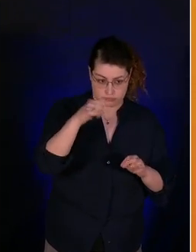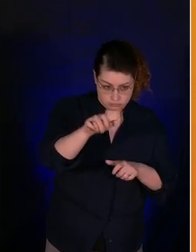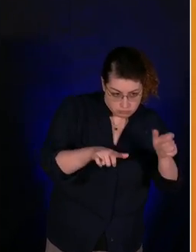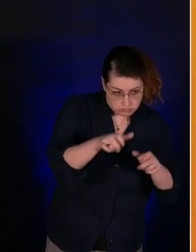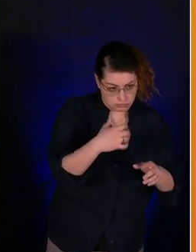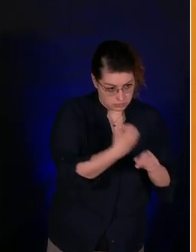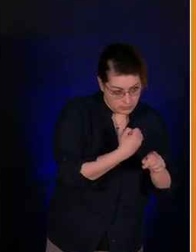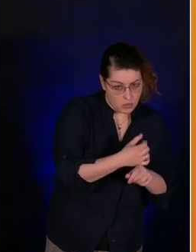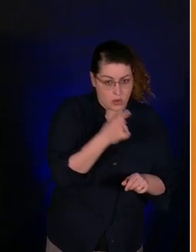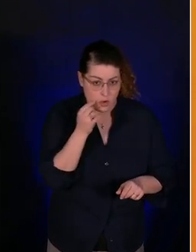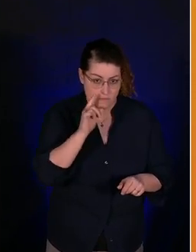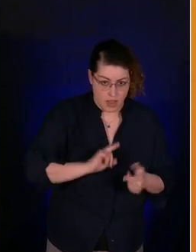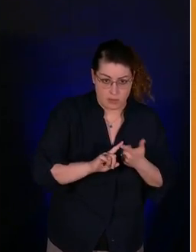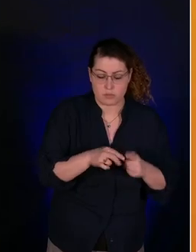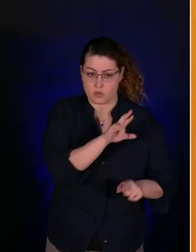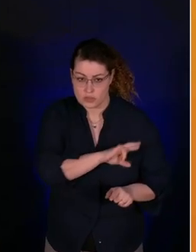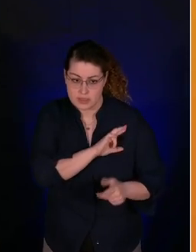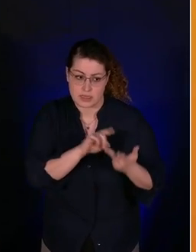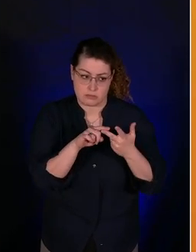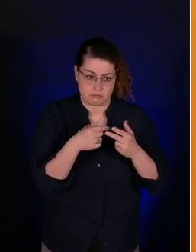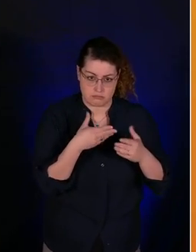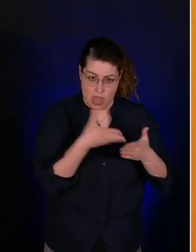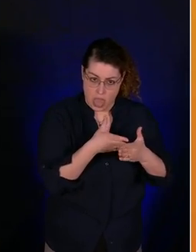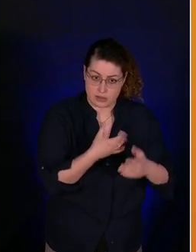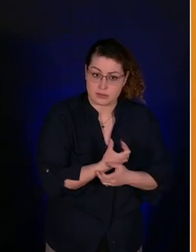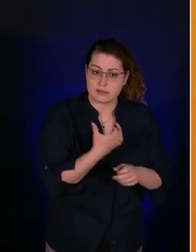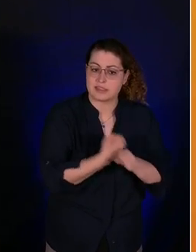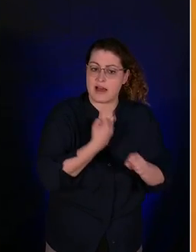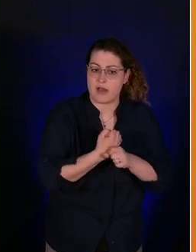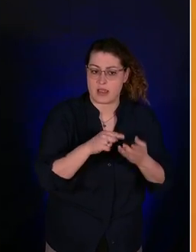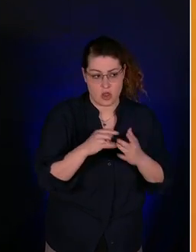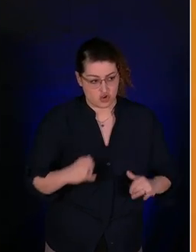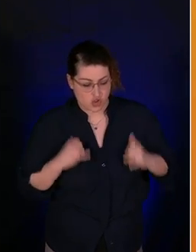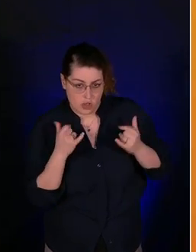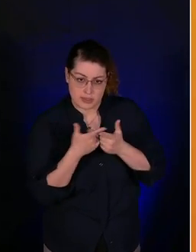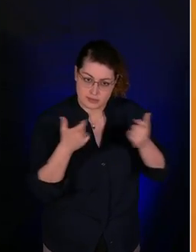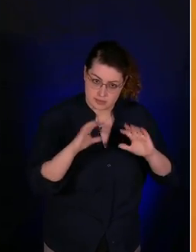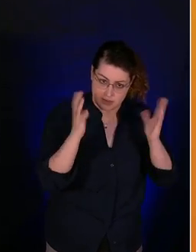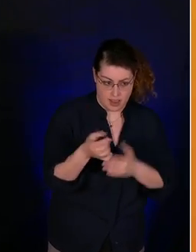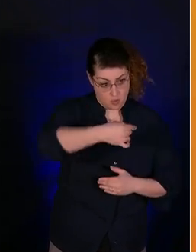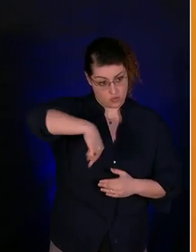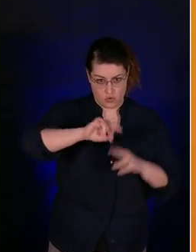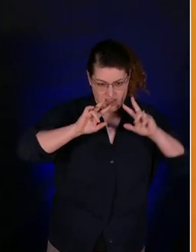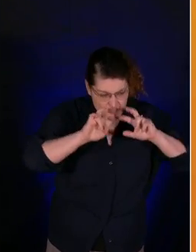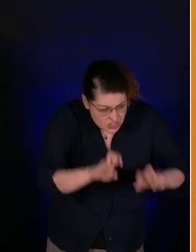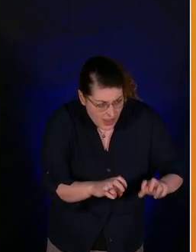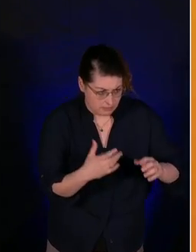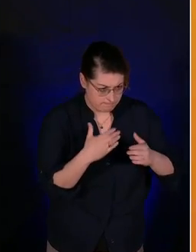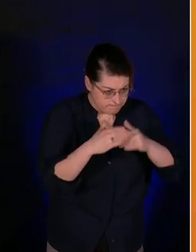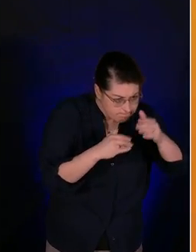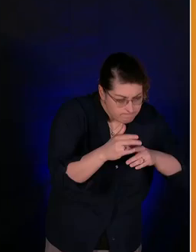travailleurs, retraités, privés d'emploi, jeunes, dans une recherche systématique et permanente de